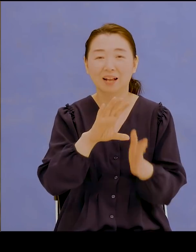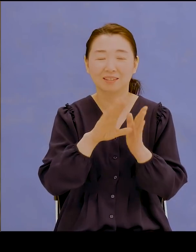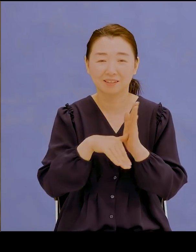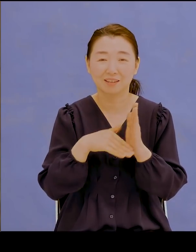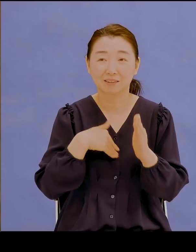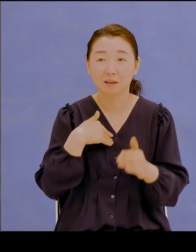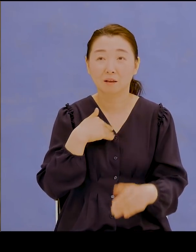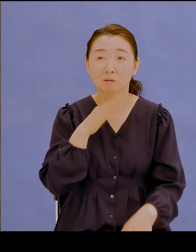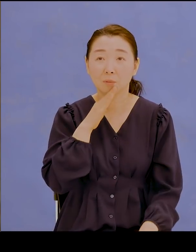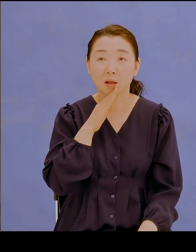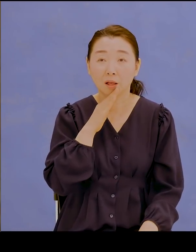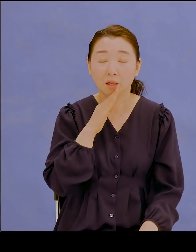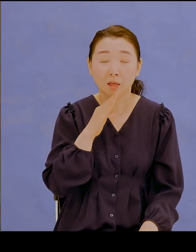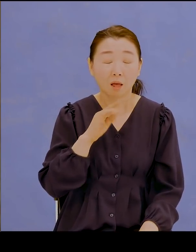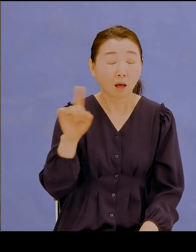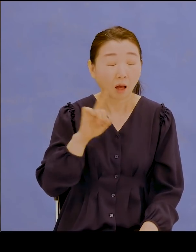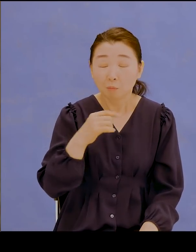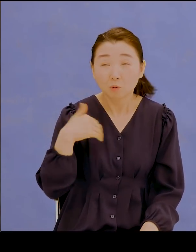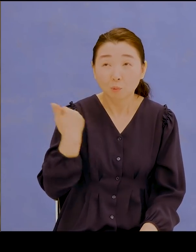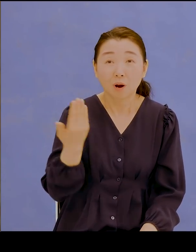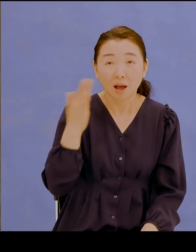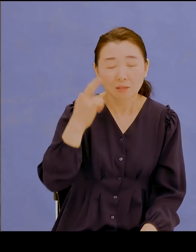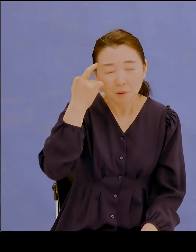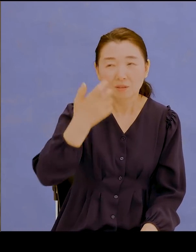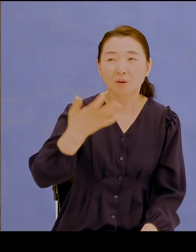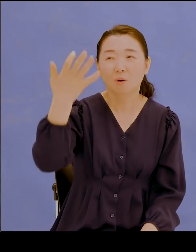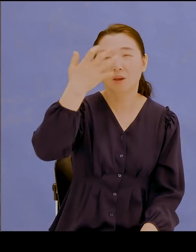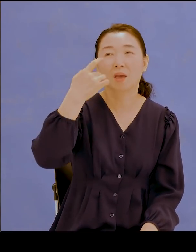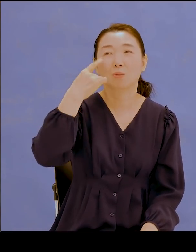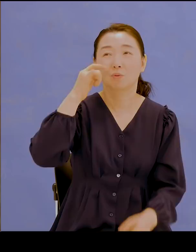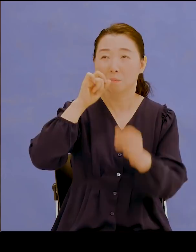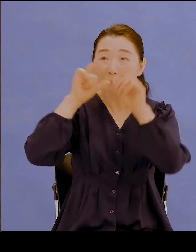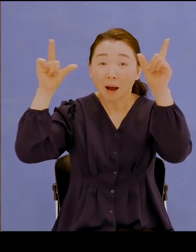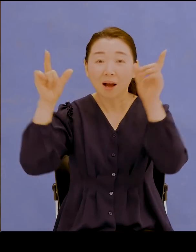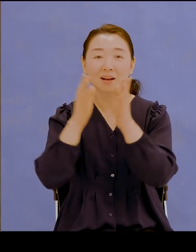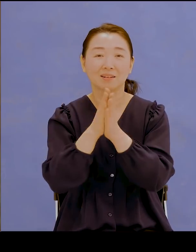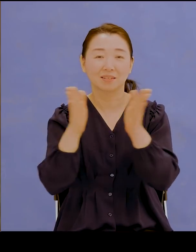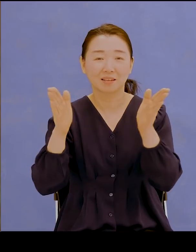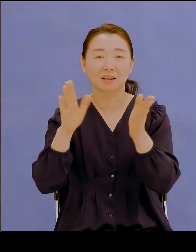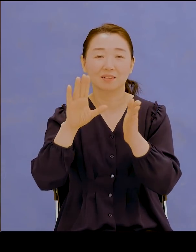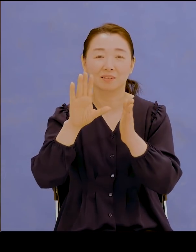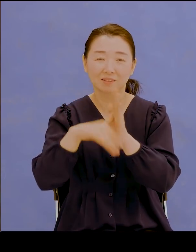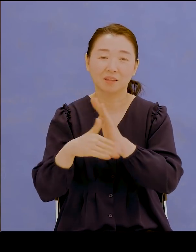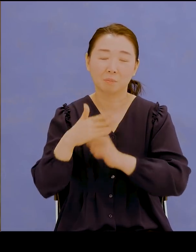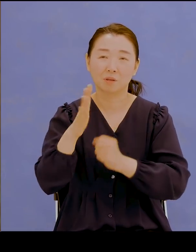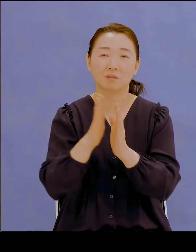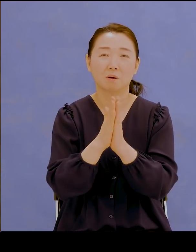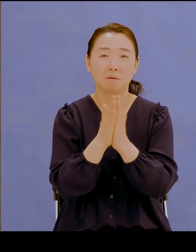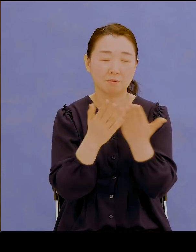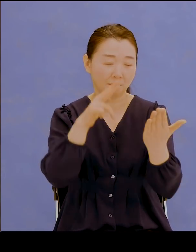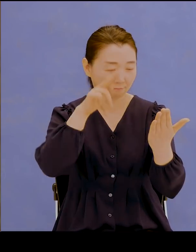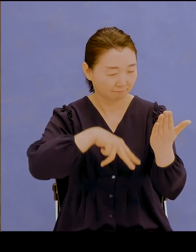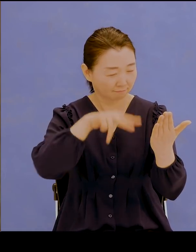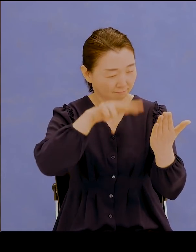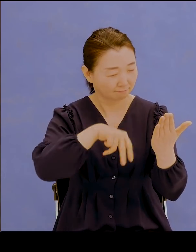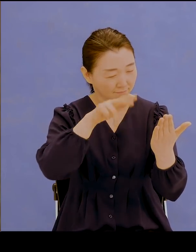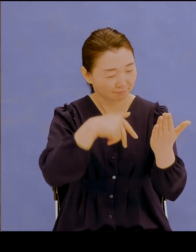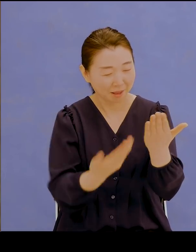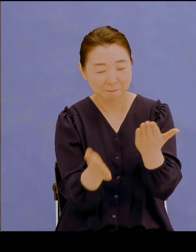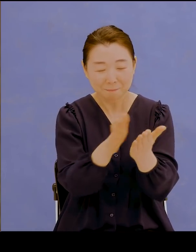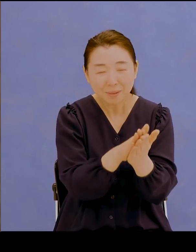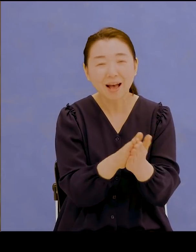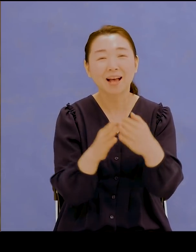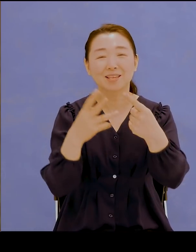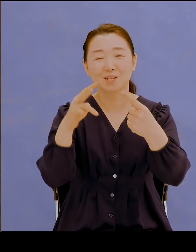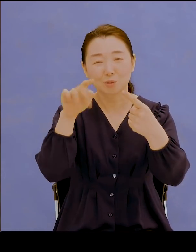네. 그러니까 6의 눈이 아니라 진짜 0의 눈이 어. 떠지면서 그때부터 성경 통독을 그때 일독을